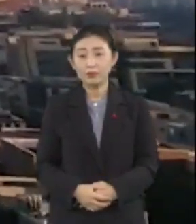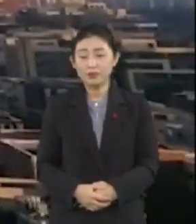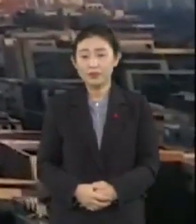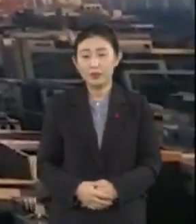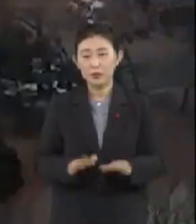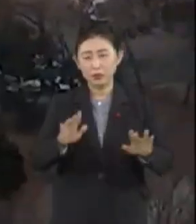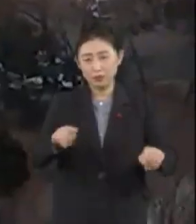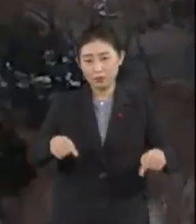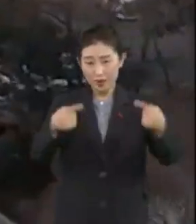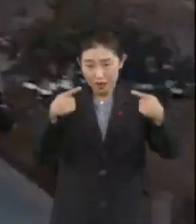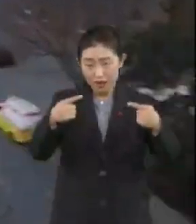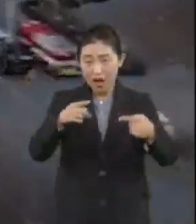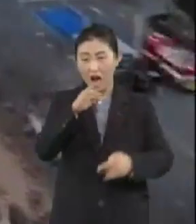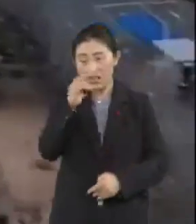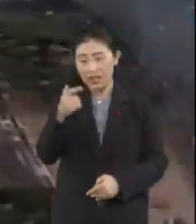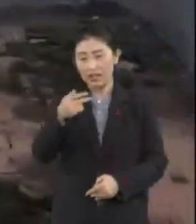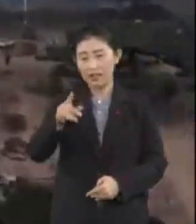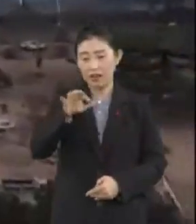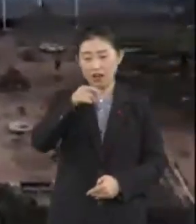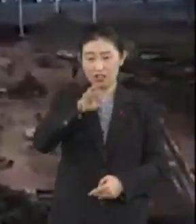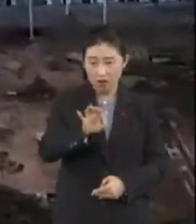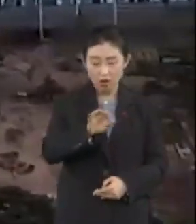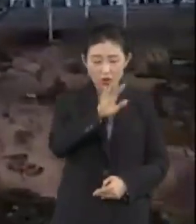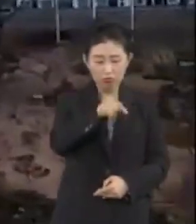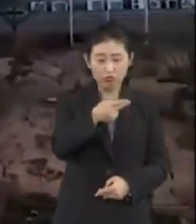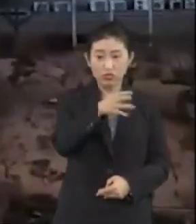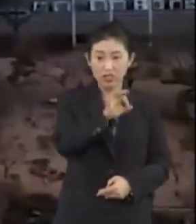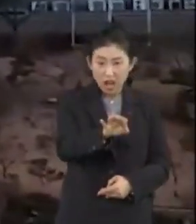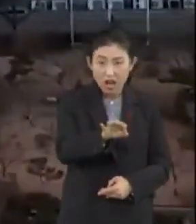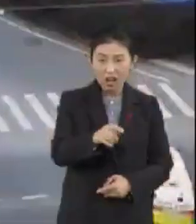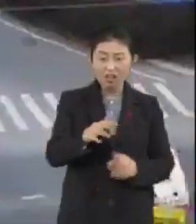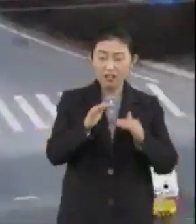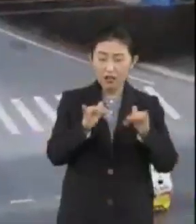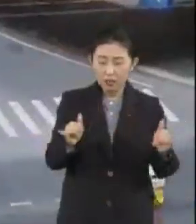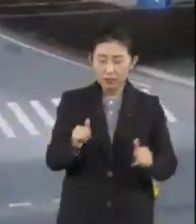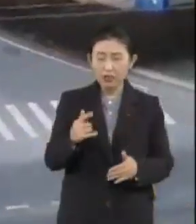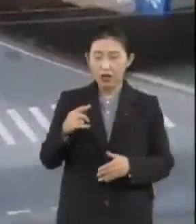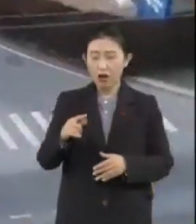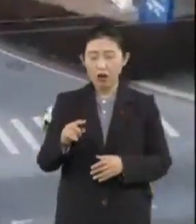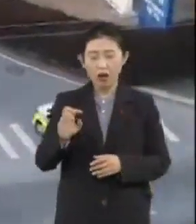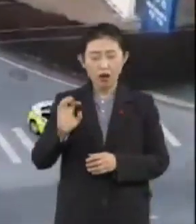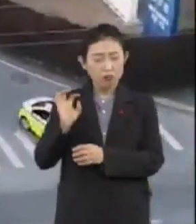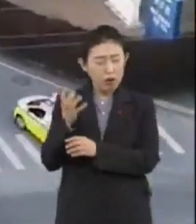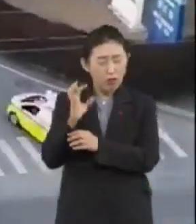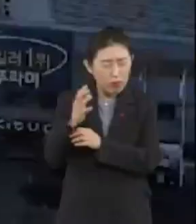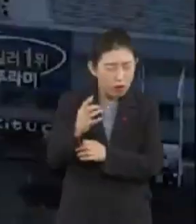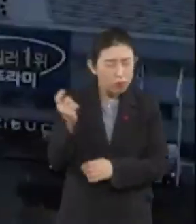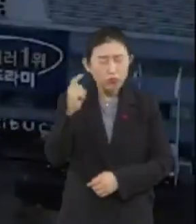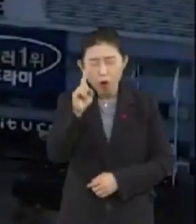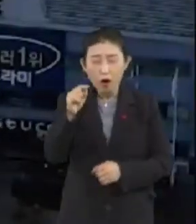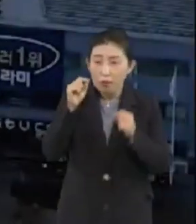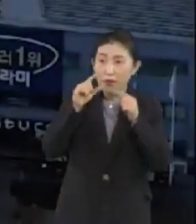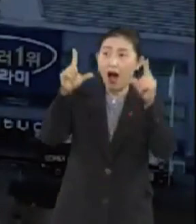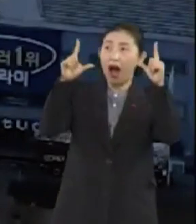새해 첫날 아침 아산시 탕정면과 천안시 불단동 일대 주민들을 깨운 건 소방차 사이렌 소리였습니다.